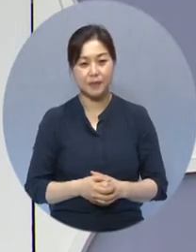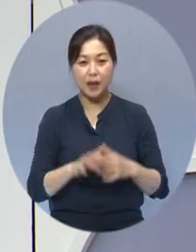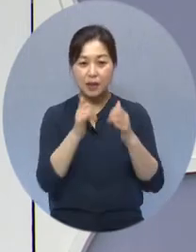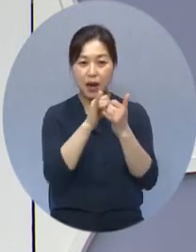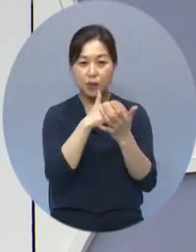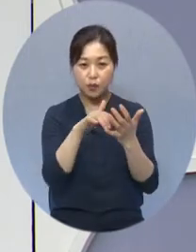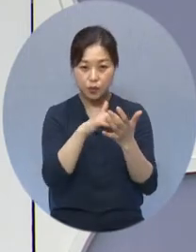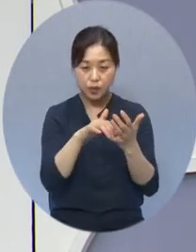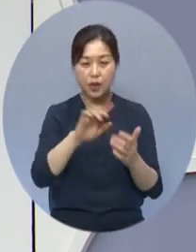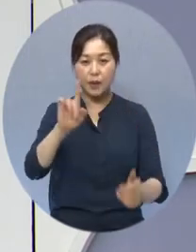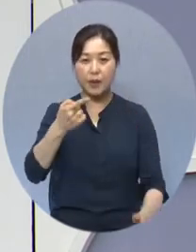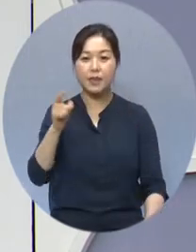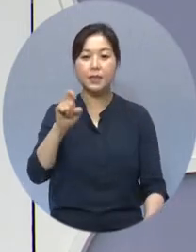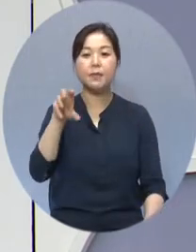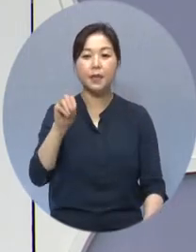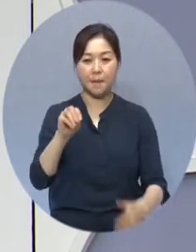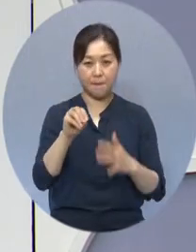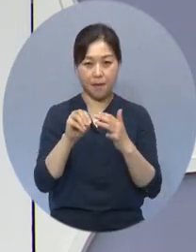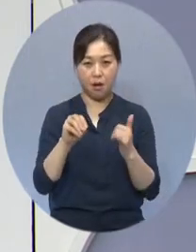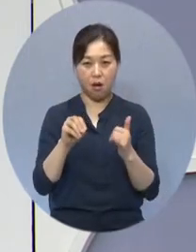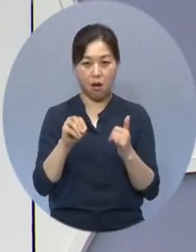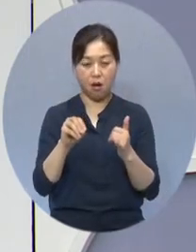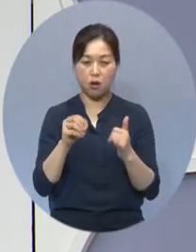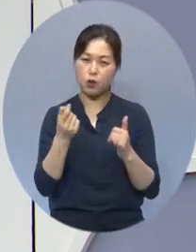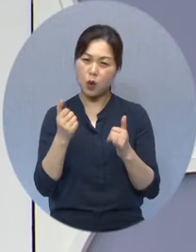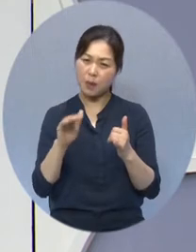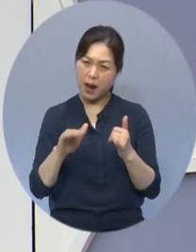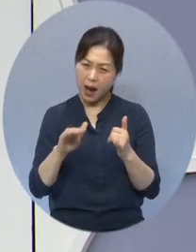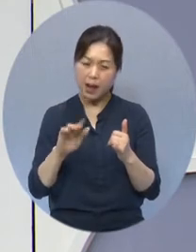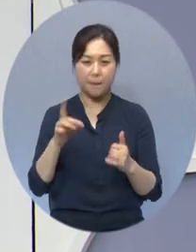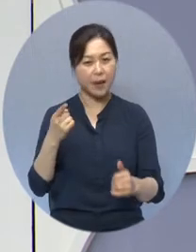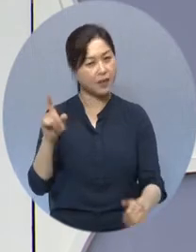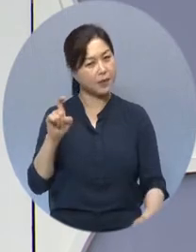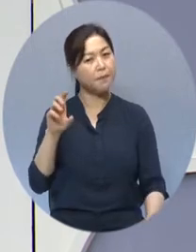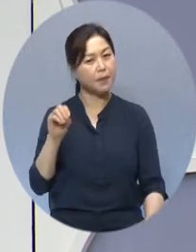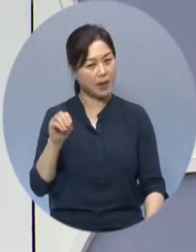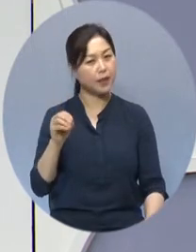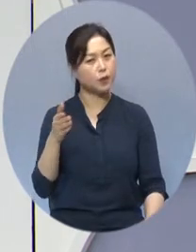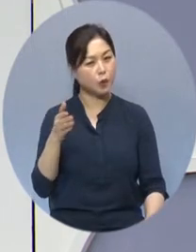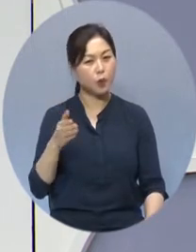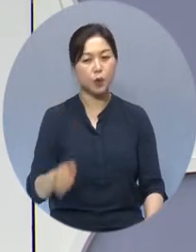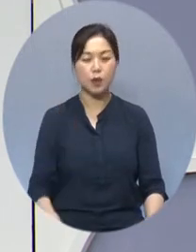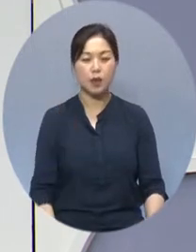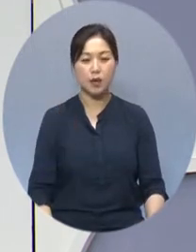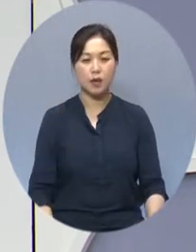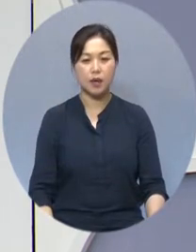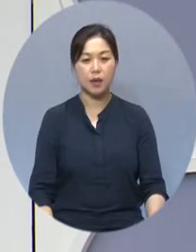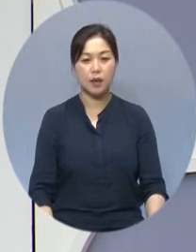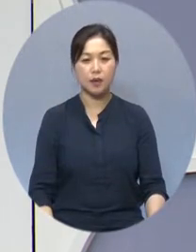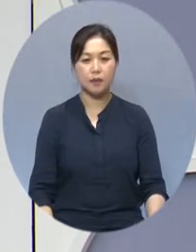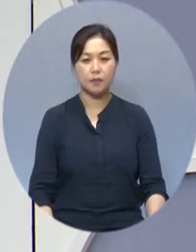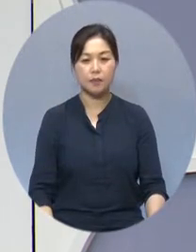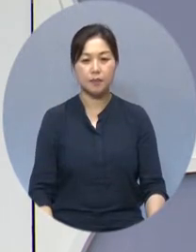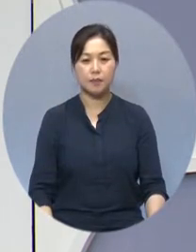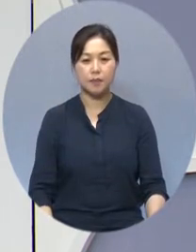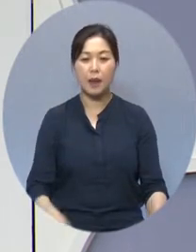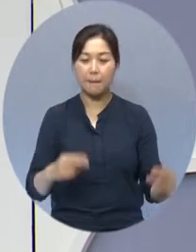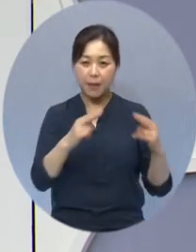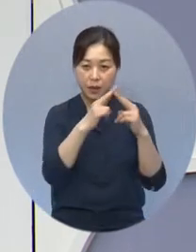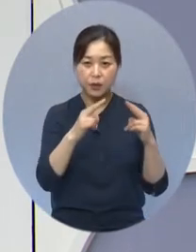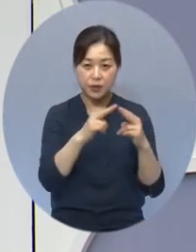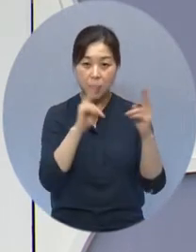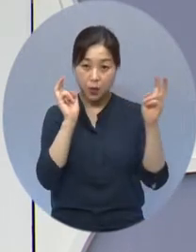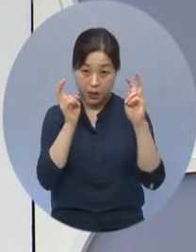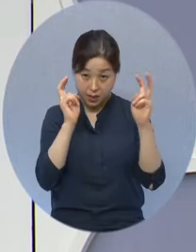이제 110만 네. 조금 안 되지만 110만으로 요즘 얘기를 하고 있는데요. 예. 그다음에 이제 반도체